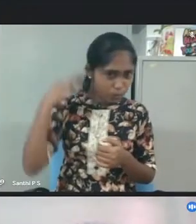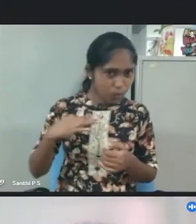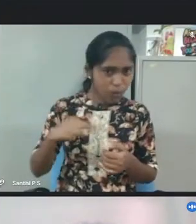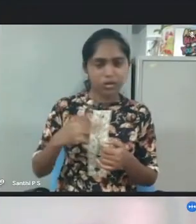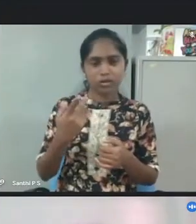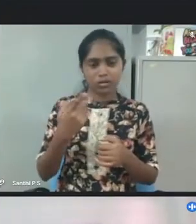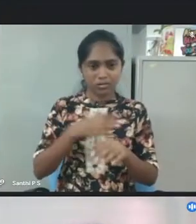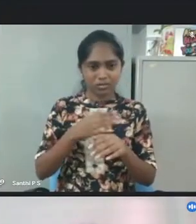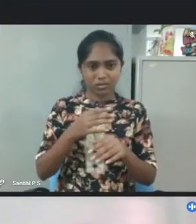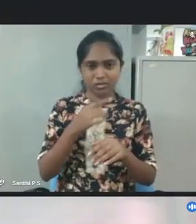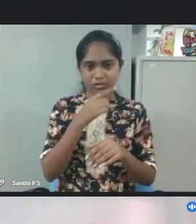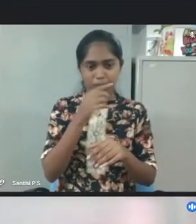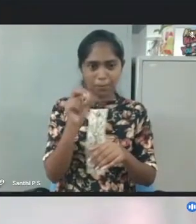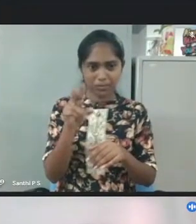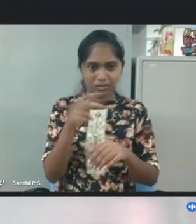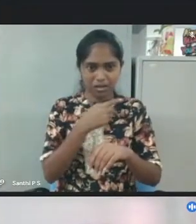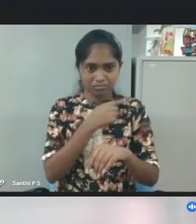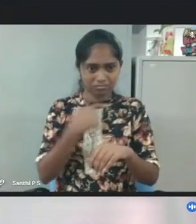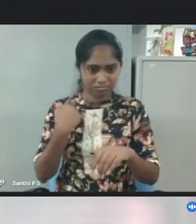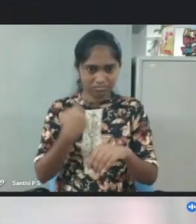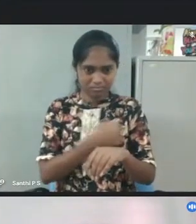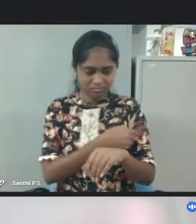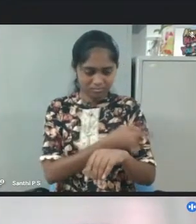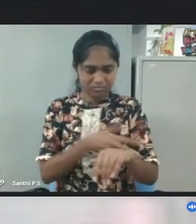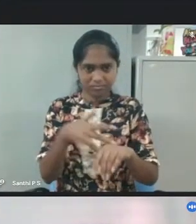എന്നിവയെല്ലാം ഉണ്ടാകാം. ജനനത്തിന് ശേഷം ഏത് സമയത്തും